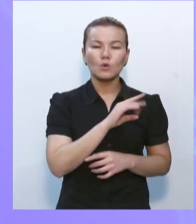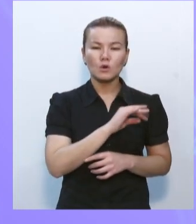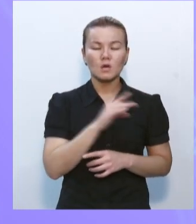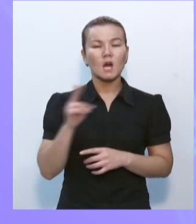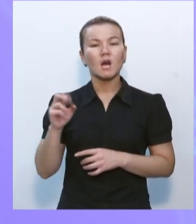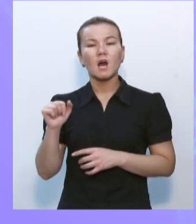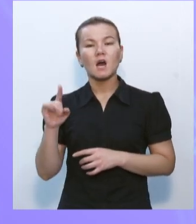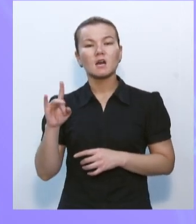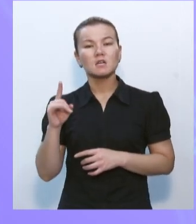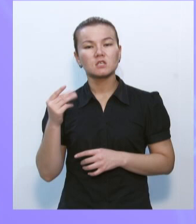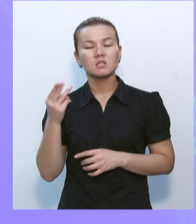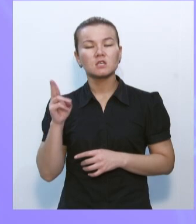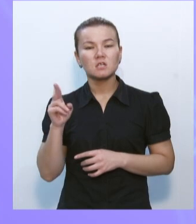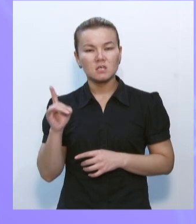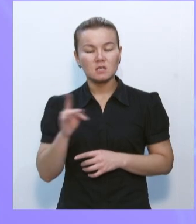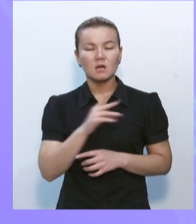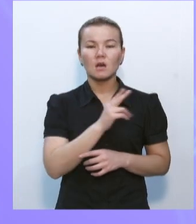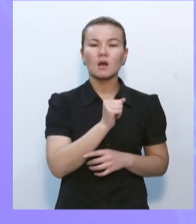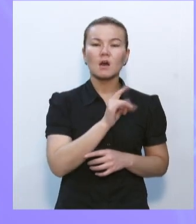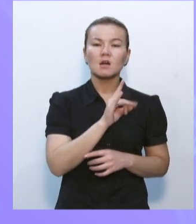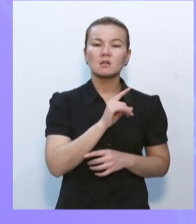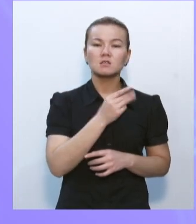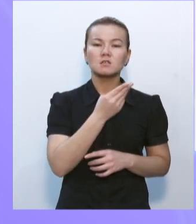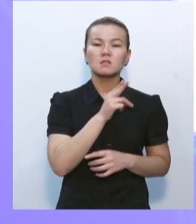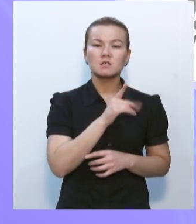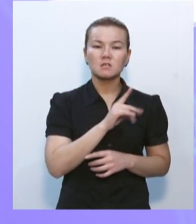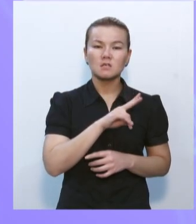Карышкыр, карышкырлар.